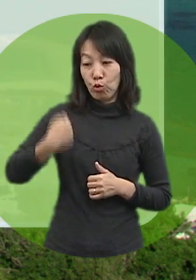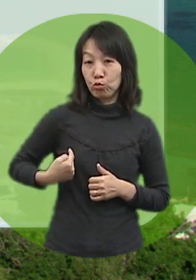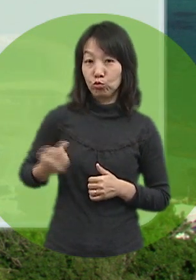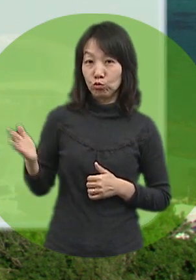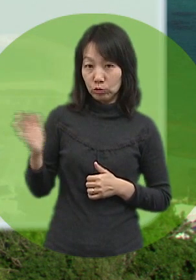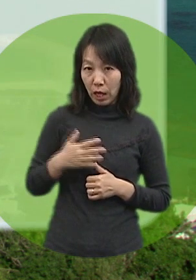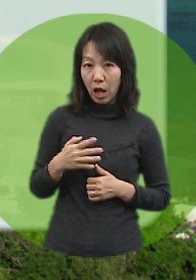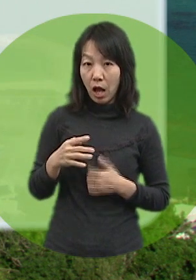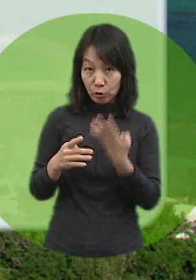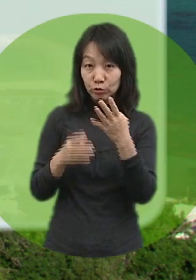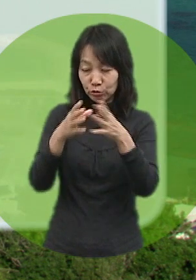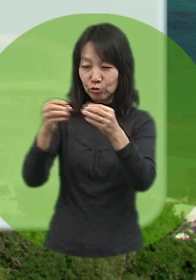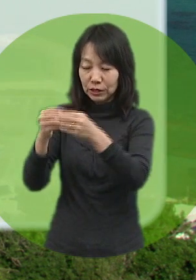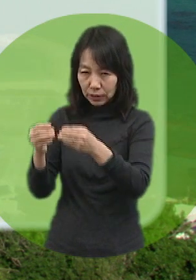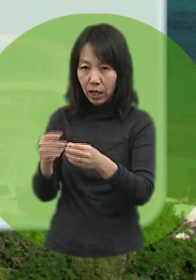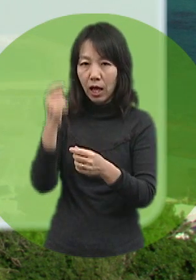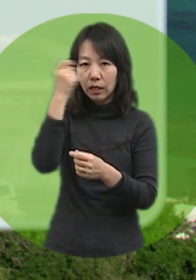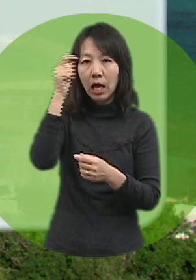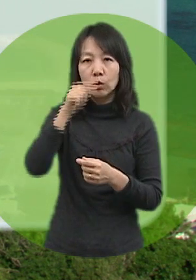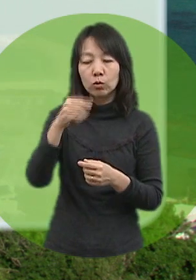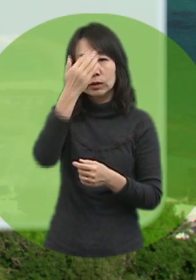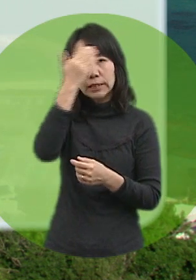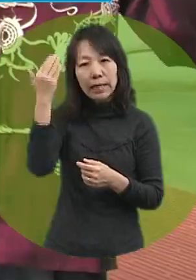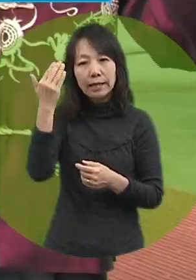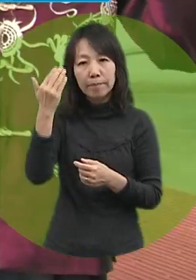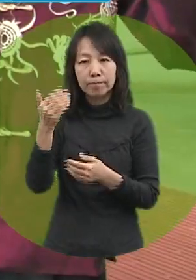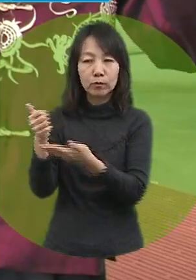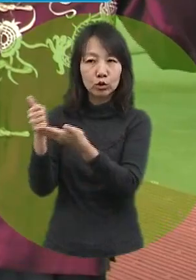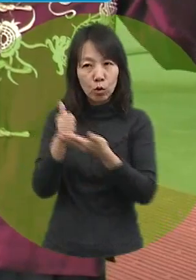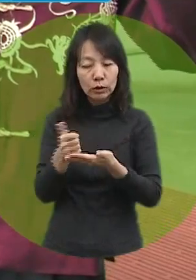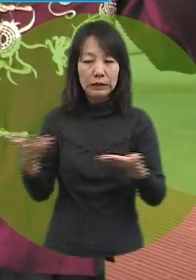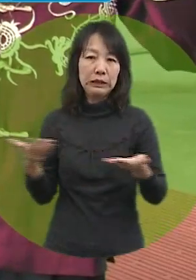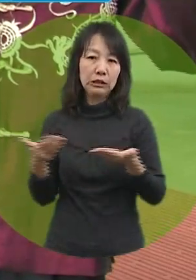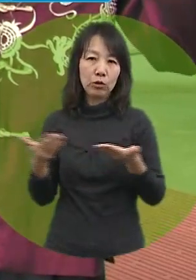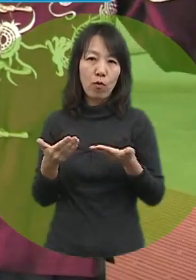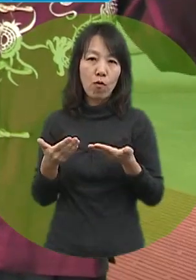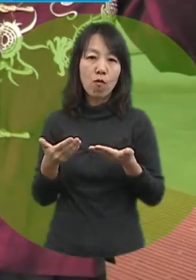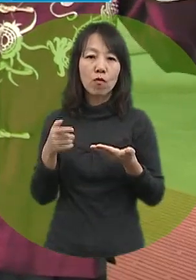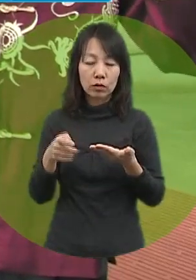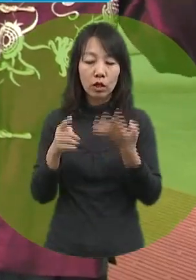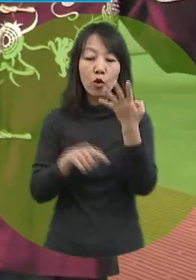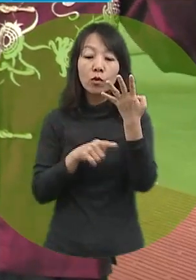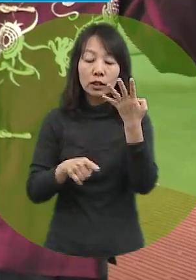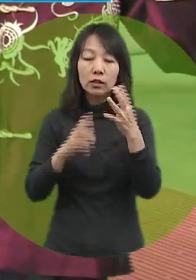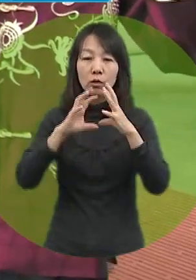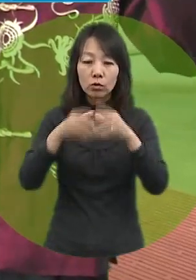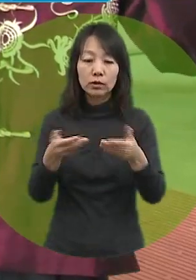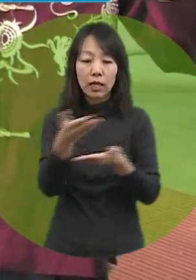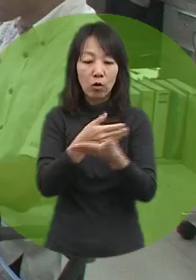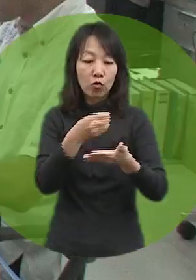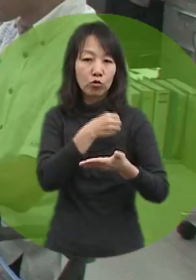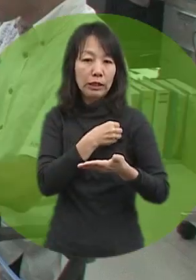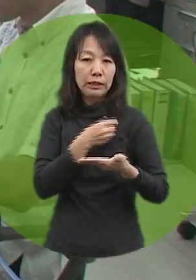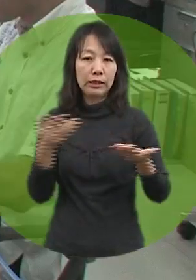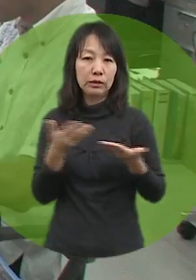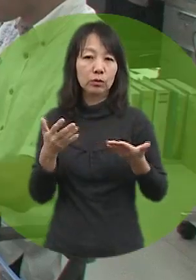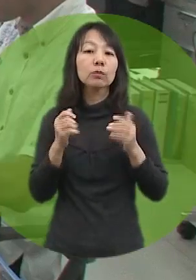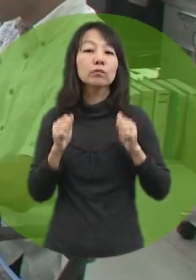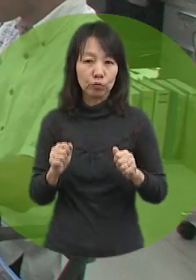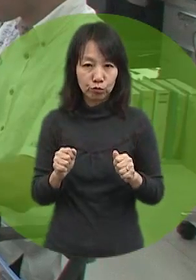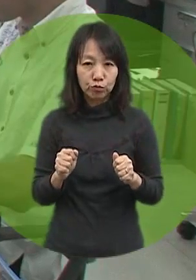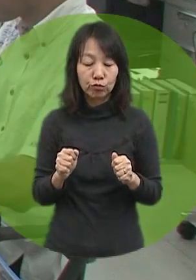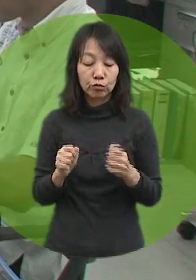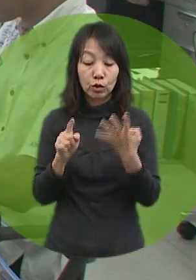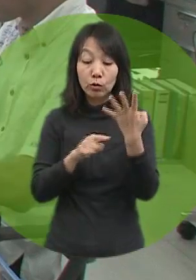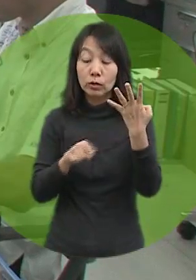から外国青年招致事業を通じて4人の国際交流員が勤務しています。彼らは